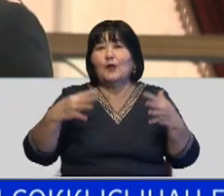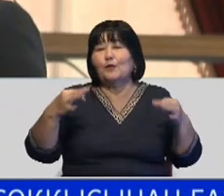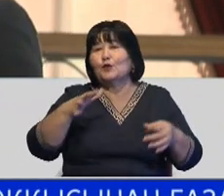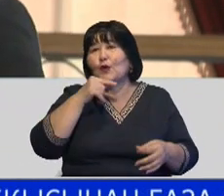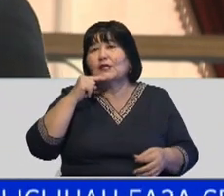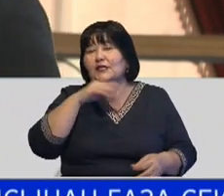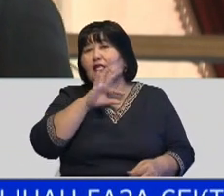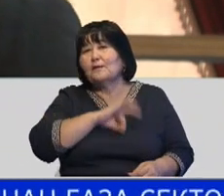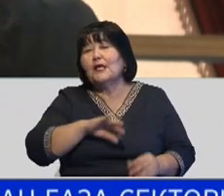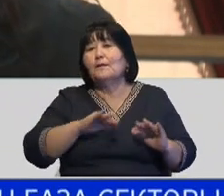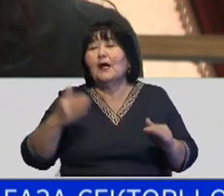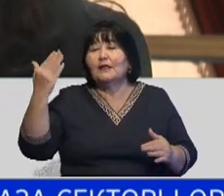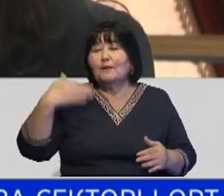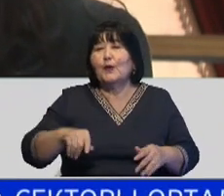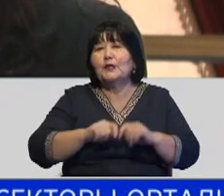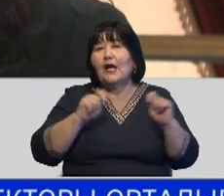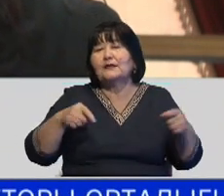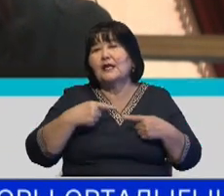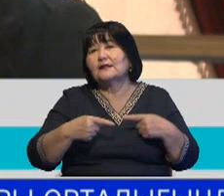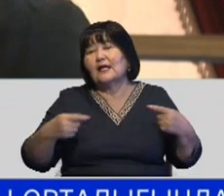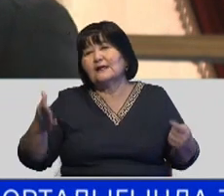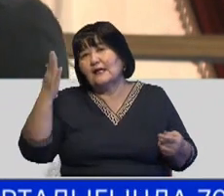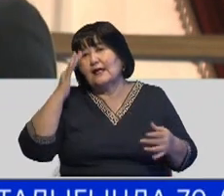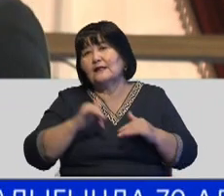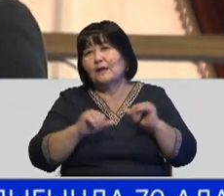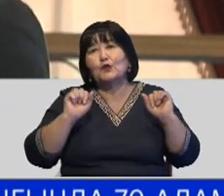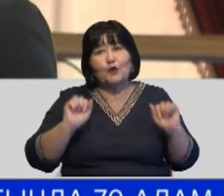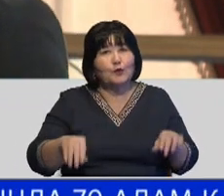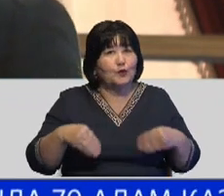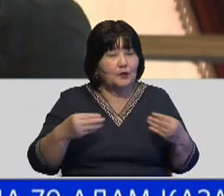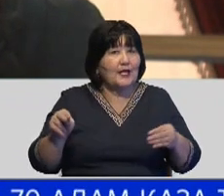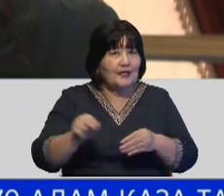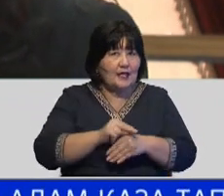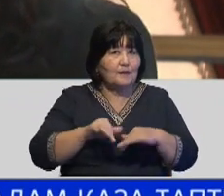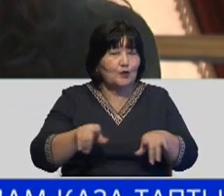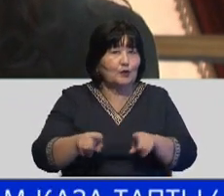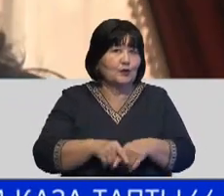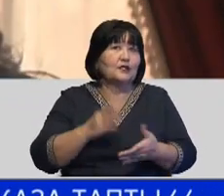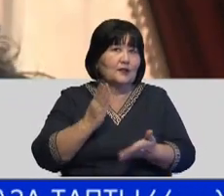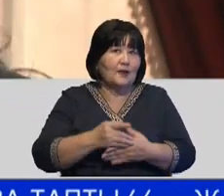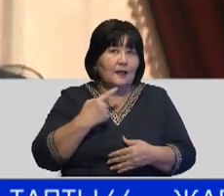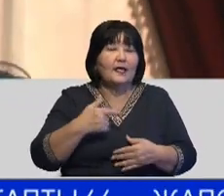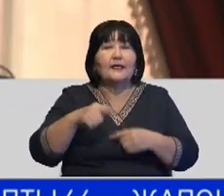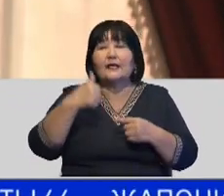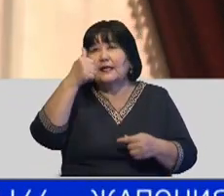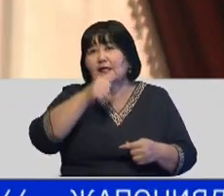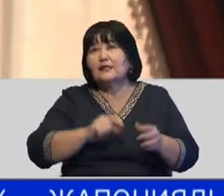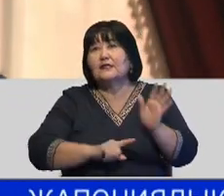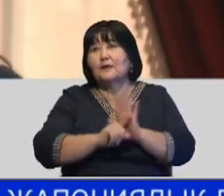ұтымды пайдалану, баланың бойында ашылмай жатқан сан қырлы талантты дамытуға мүмкіндік беретін тәрбие жолы десе қателеспейміз. Келер жылдан